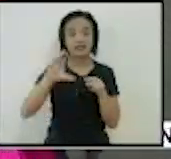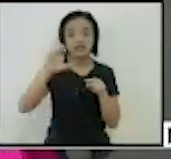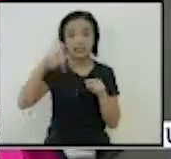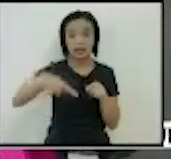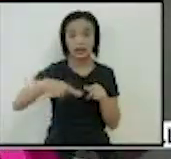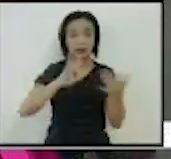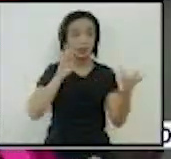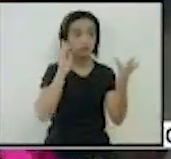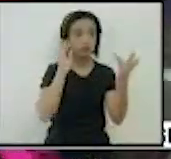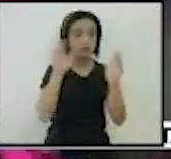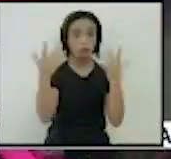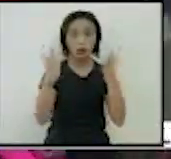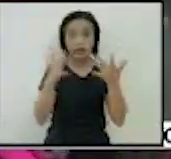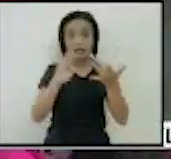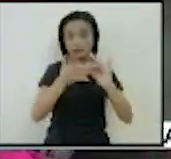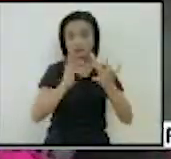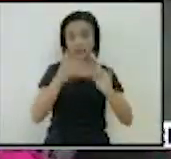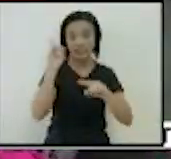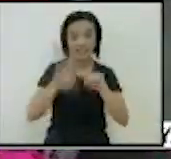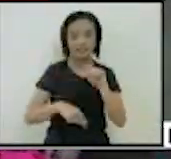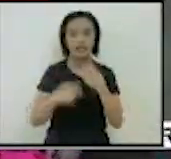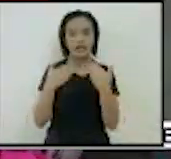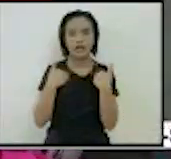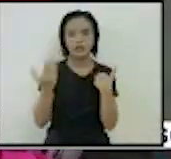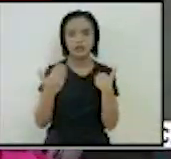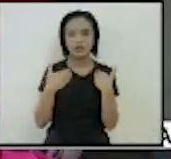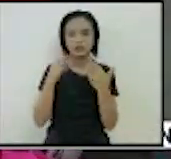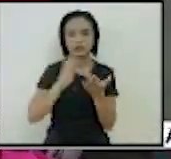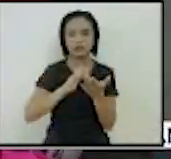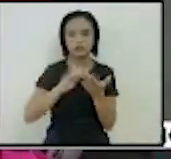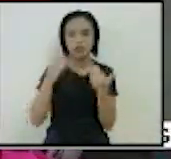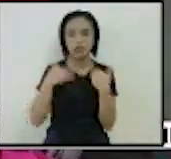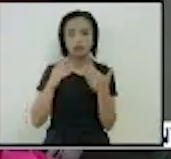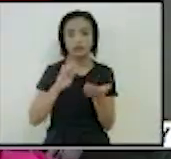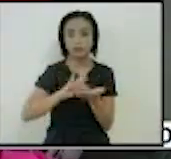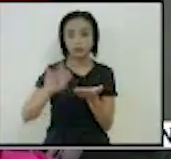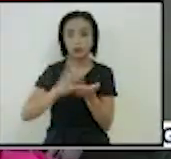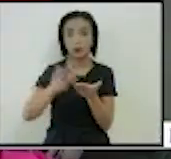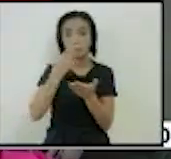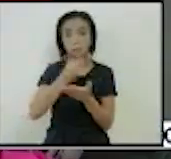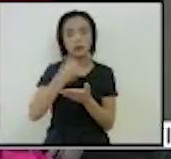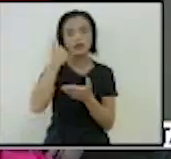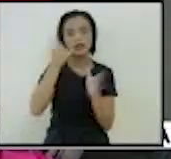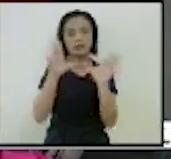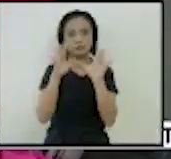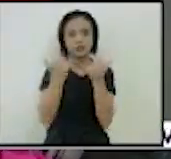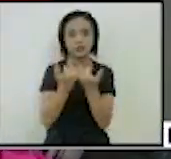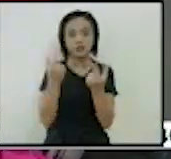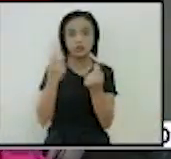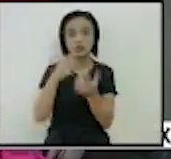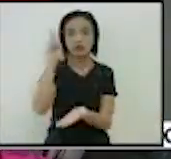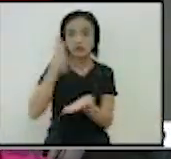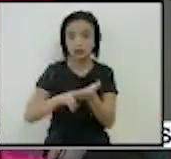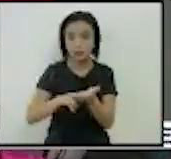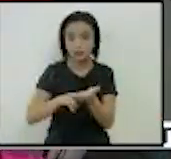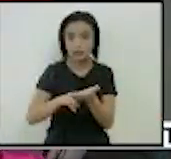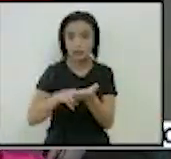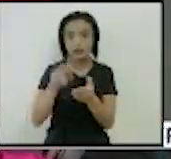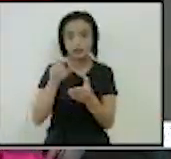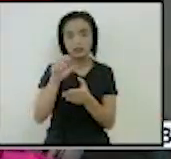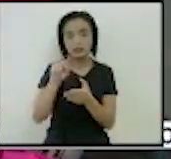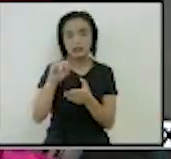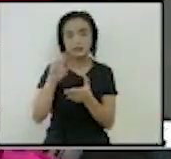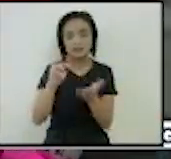kaya internet, may sariling handphone na gamit ang mga telco. Dito irerehistro yung kanilang SIM card. Kinakailangan lang dala